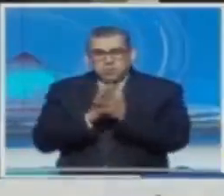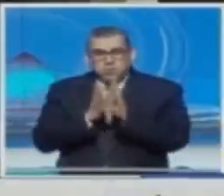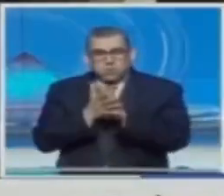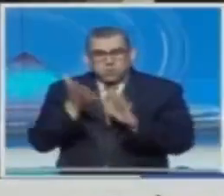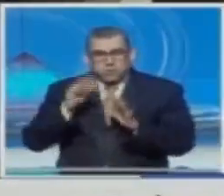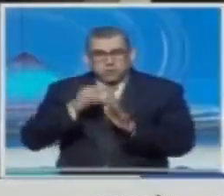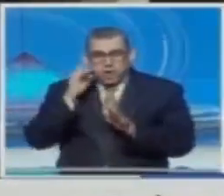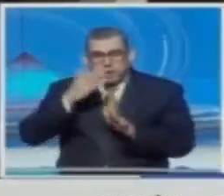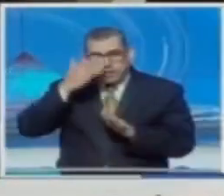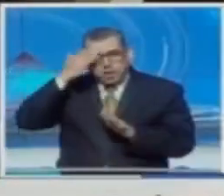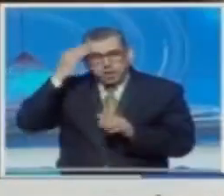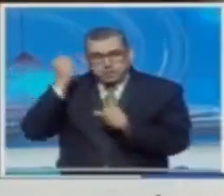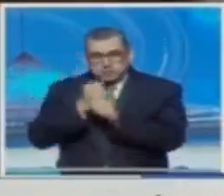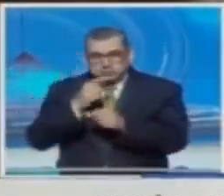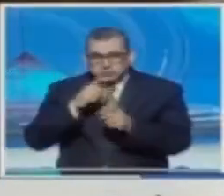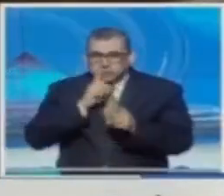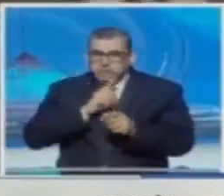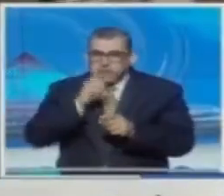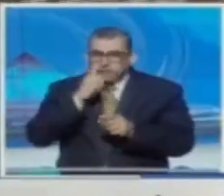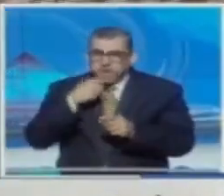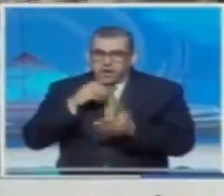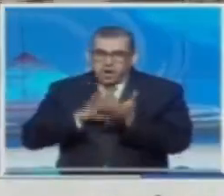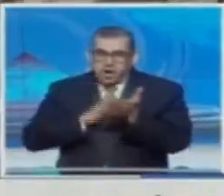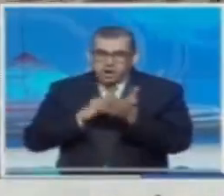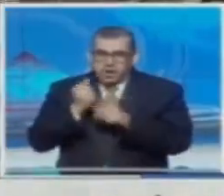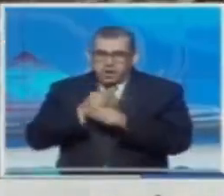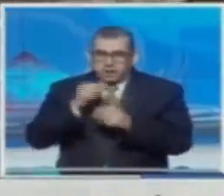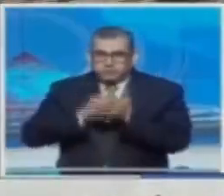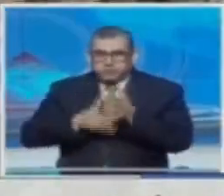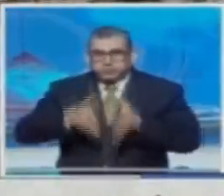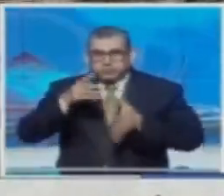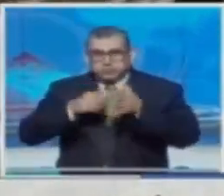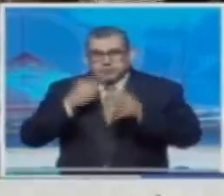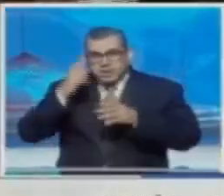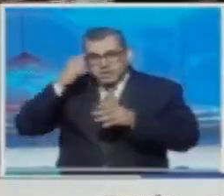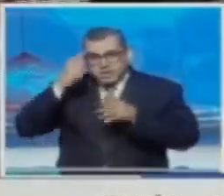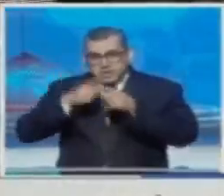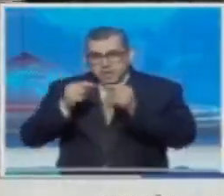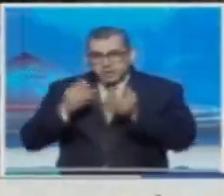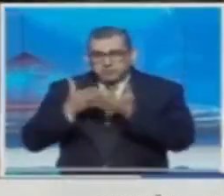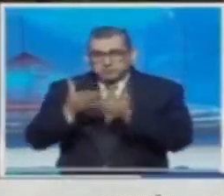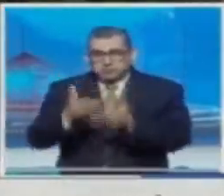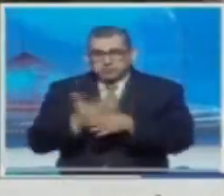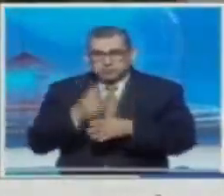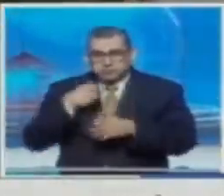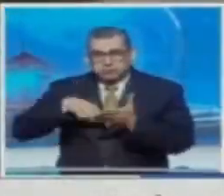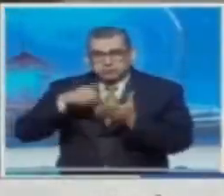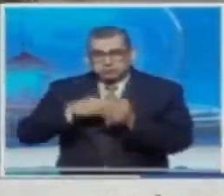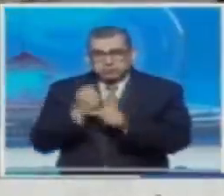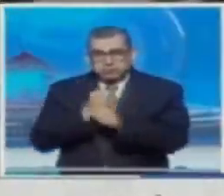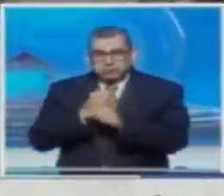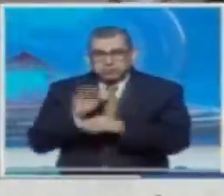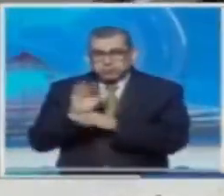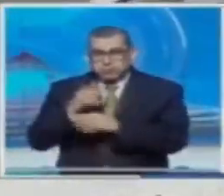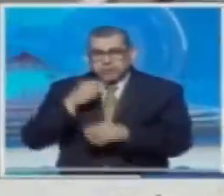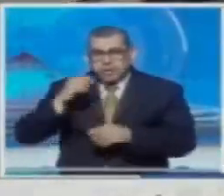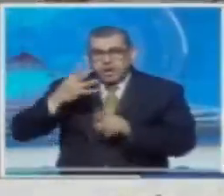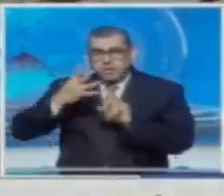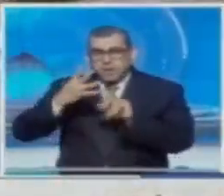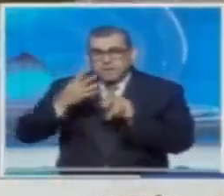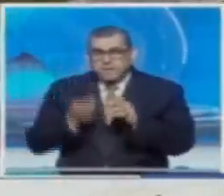عالية ودقة في التنفيذ. بتمويل ياباني ميسر، ينفذ القائمون على الخط الرابع